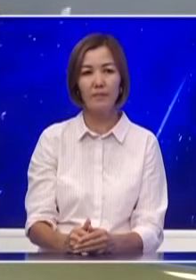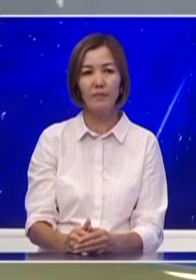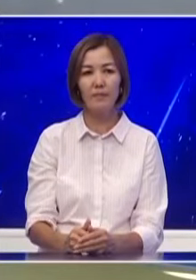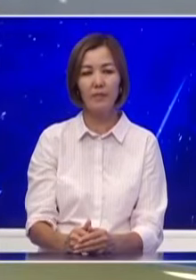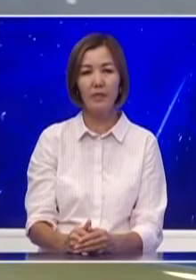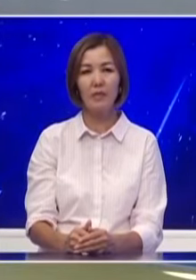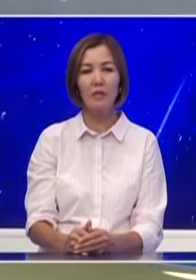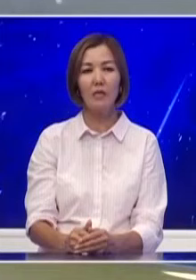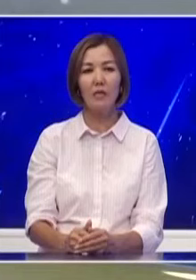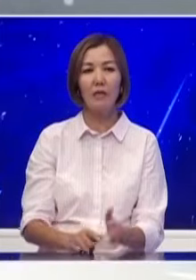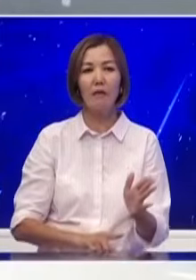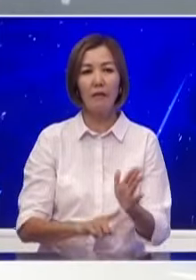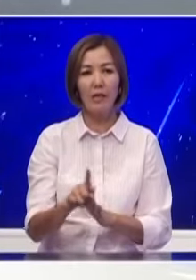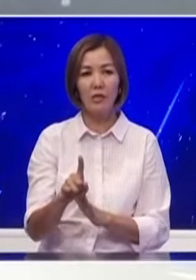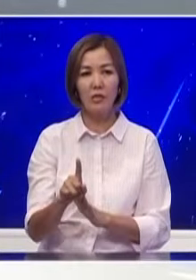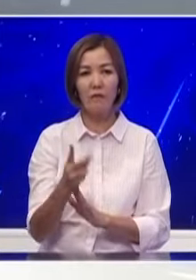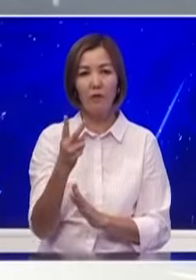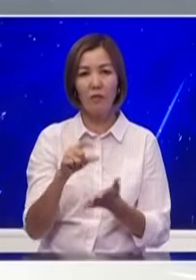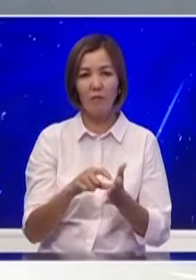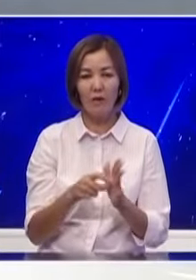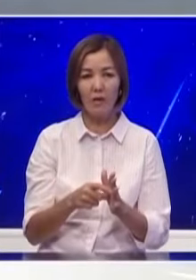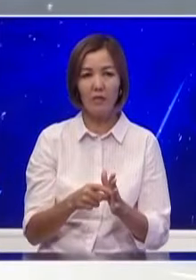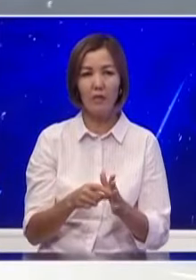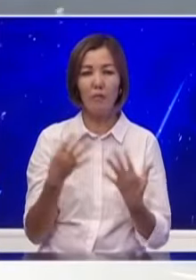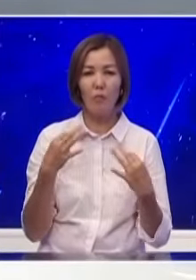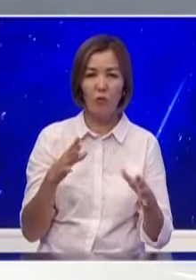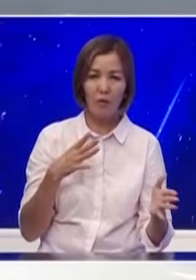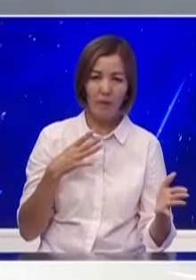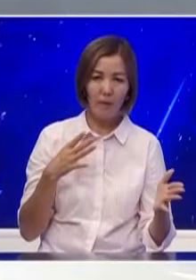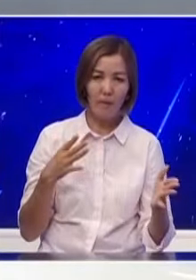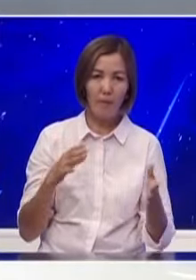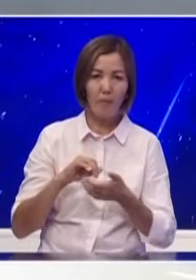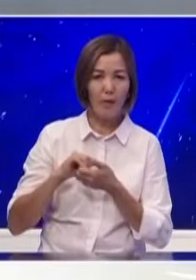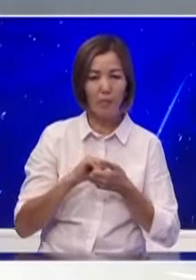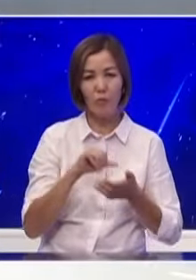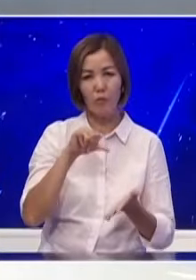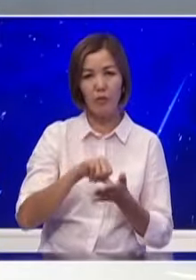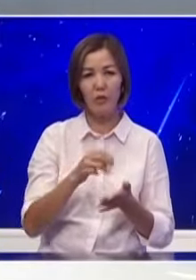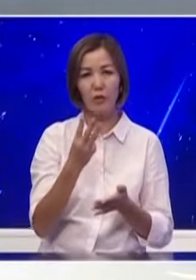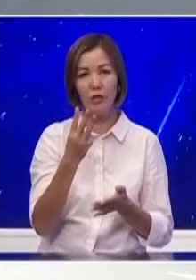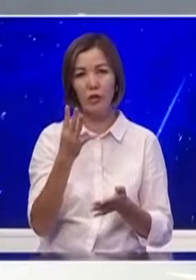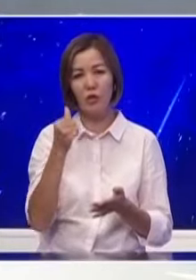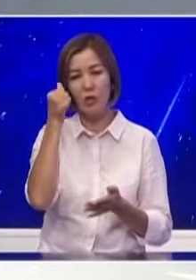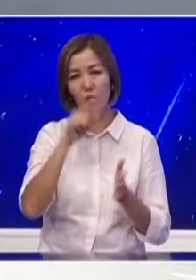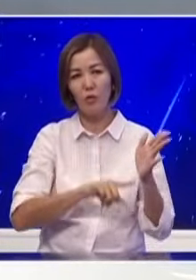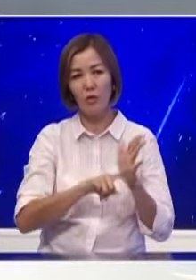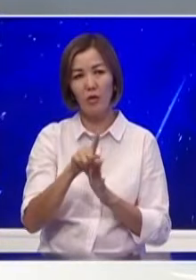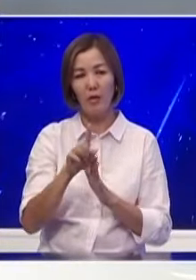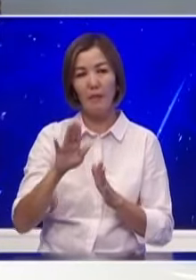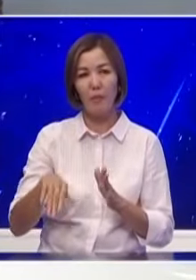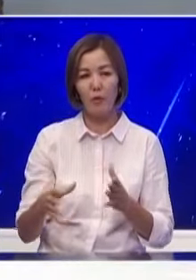класса. Сначала начал рукопашным боем заниматься, потом вольной борьбой. Вольной борьбой занимался 3-4 года.